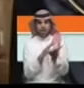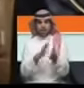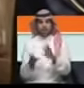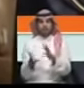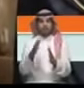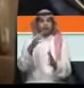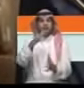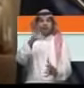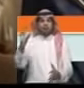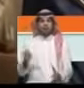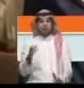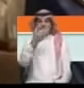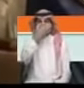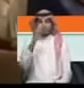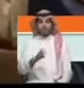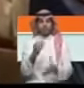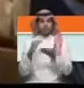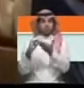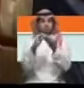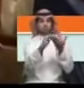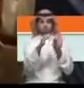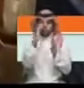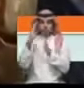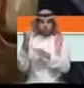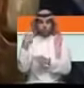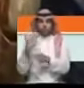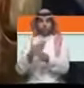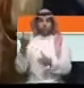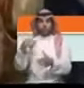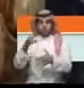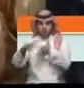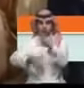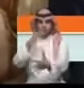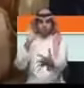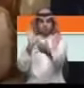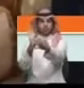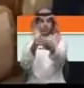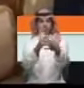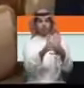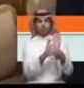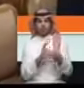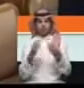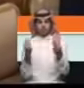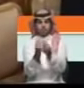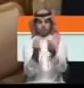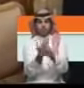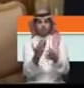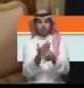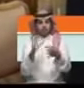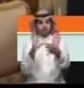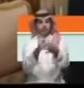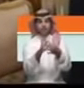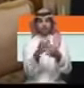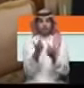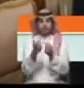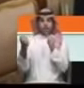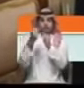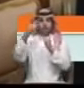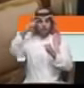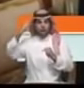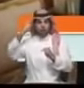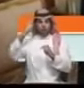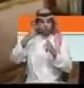أكد الدكتور العيسى استعداد الرابطة للتعاون مع علماء ومفكري جمهورية القمر المتحدة والتصدي لأشكال الغلو